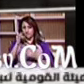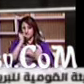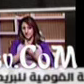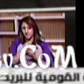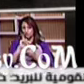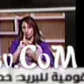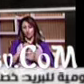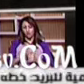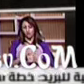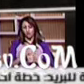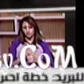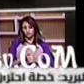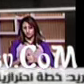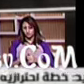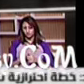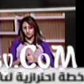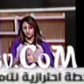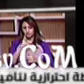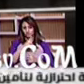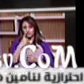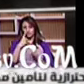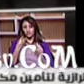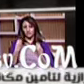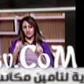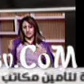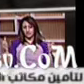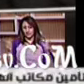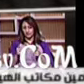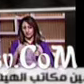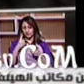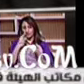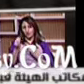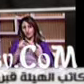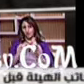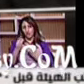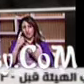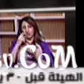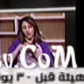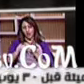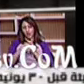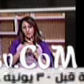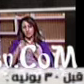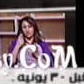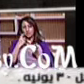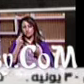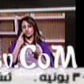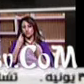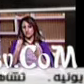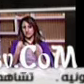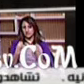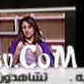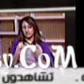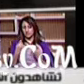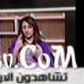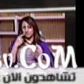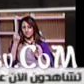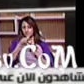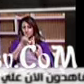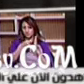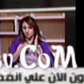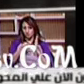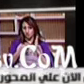الحقيقه كلام يعني انا ماعرفش قد سيكون اجتماع اللجنه لغلق هذا الباب نهائيا ا حتى